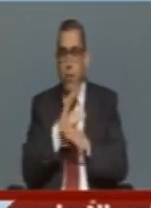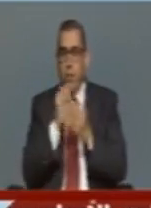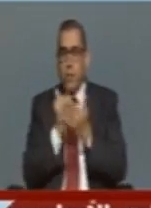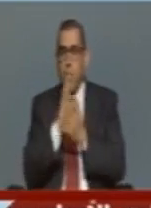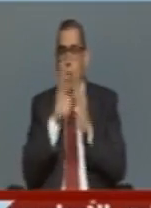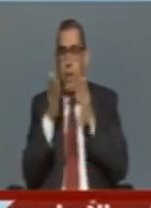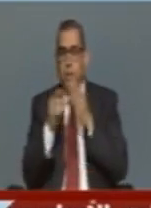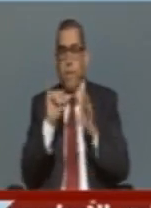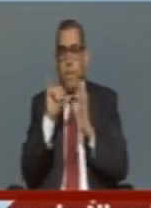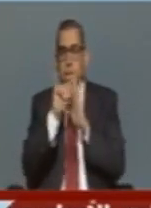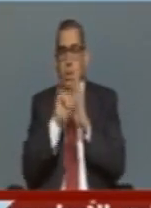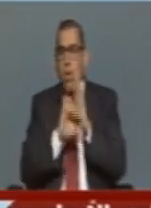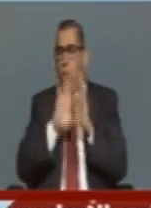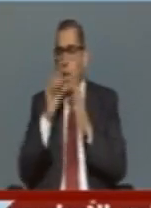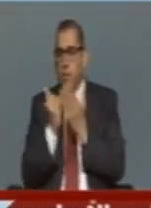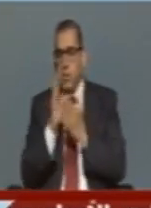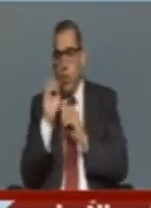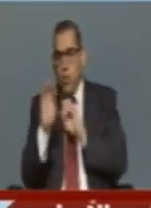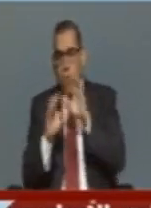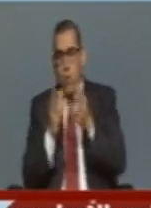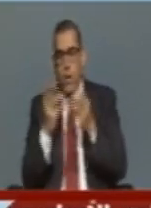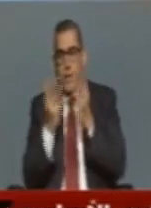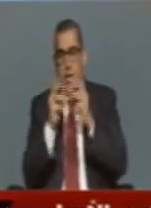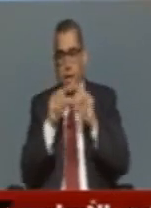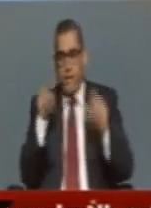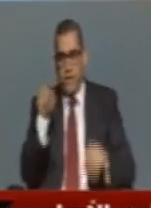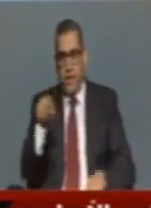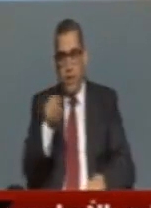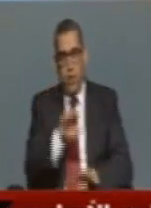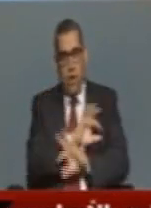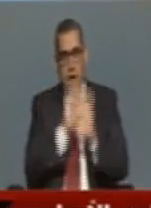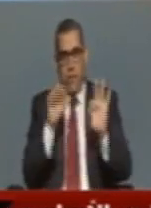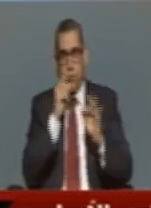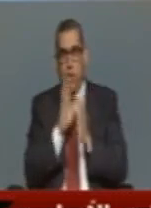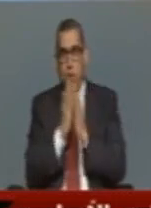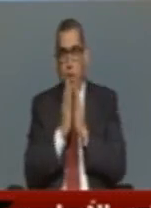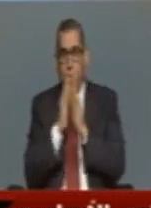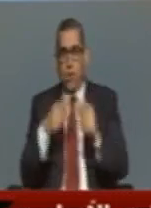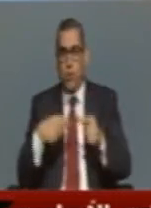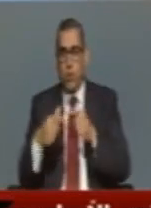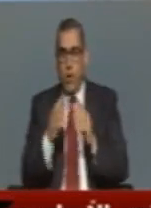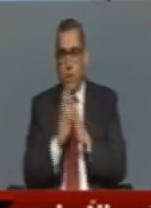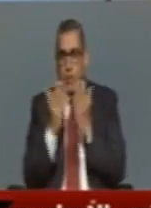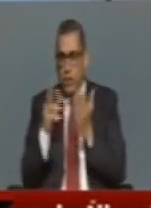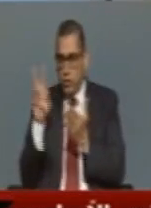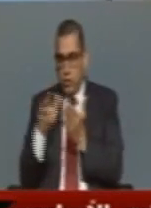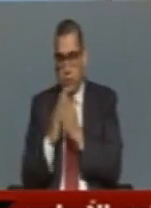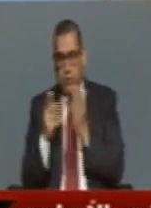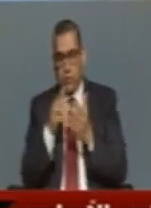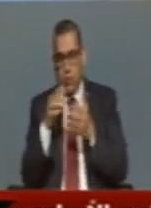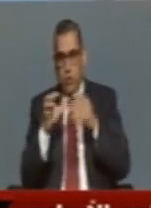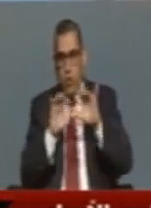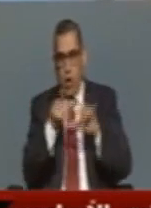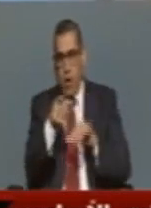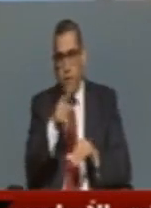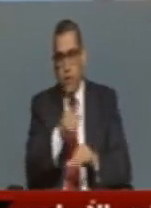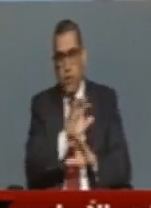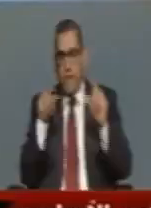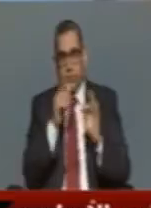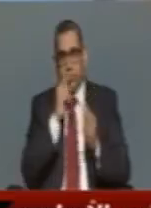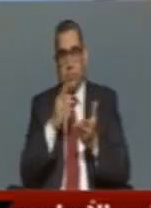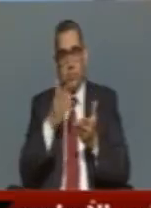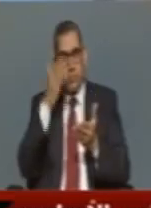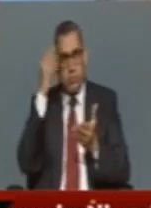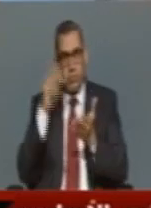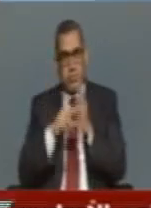التعليمية الرقمية على المنصات فيها عندنا كتب إلكترونية وتفاعلية في عندنا برمجيات في عندنا تدريبات واختبارات بس انا عايز